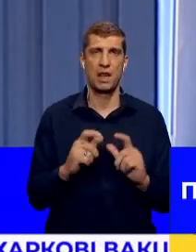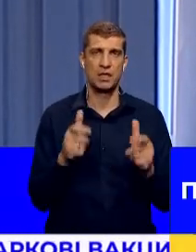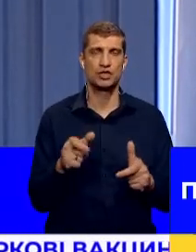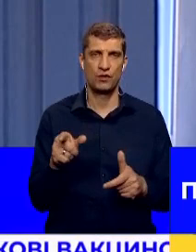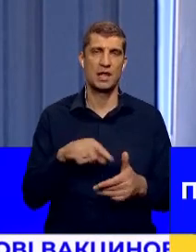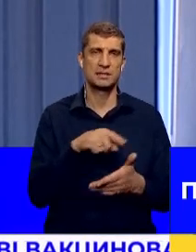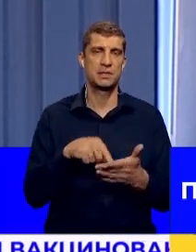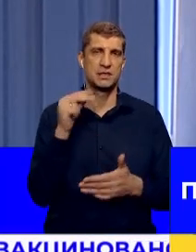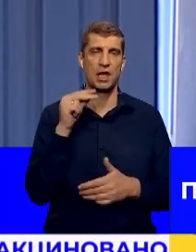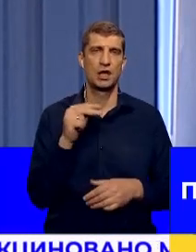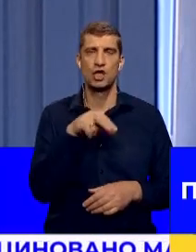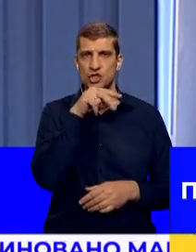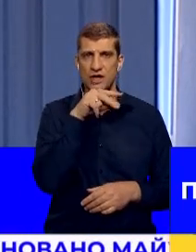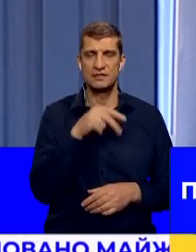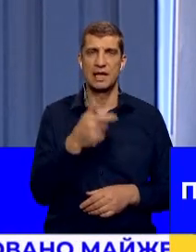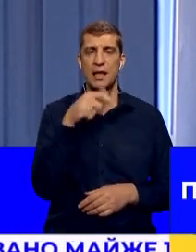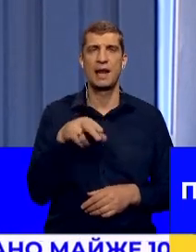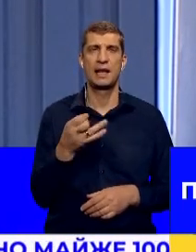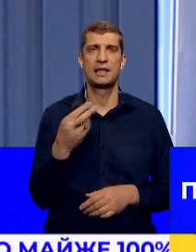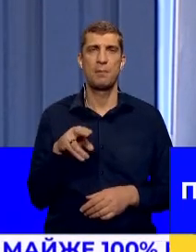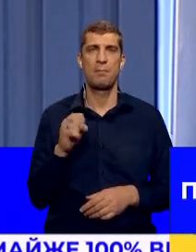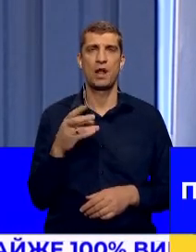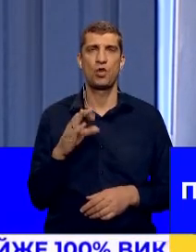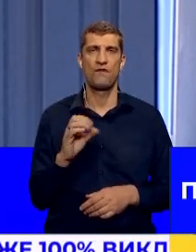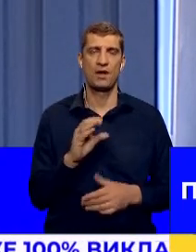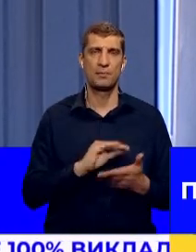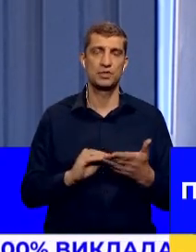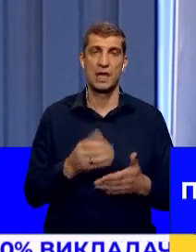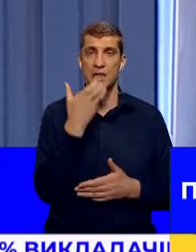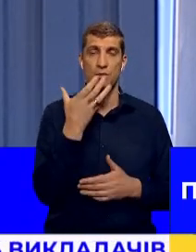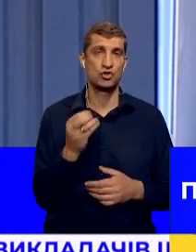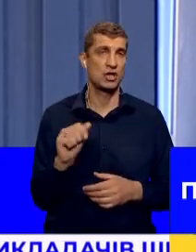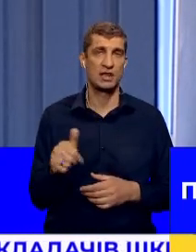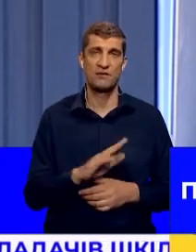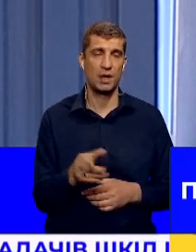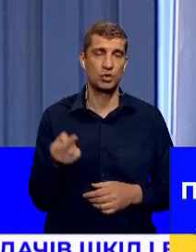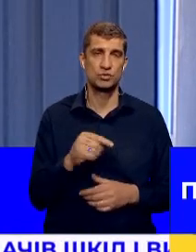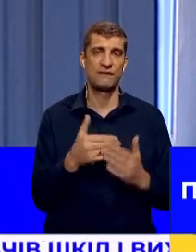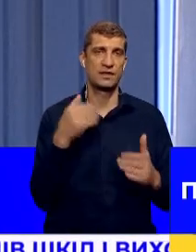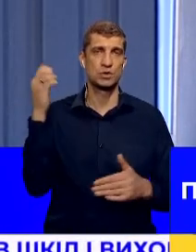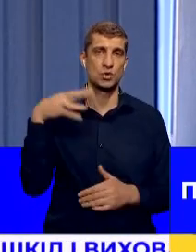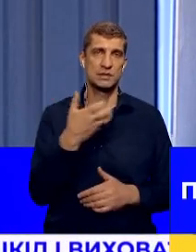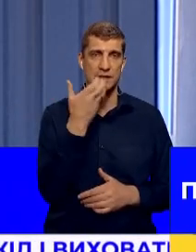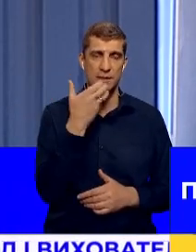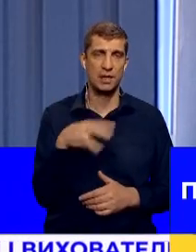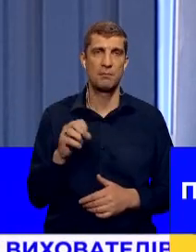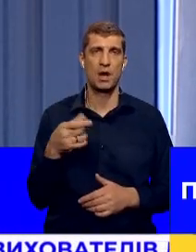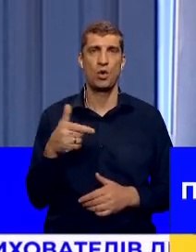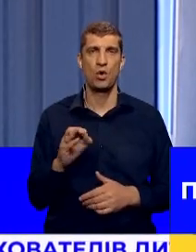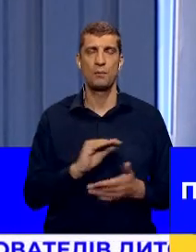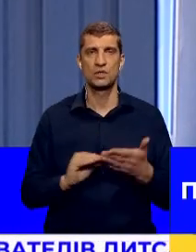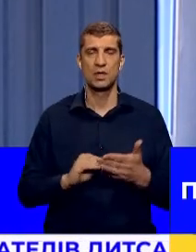міста Чернівці. Лідія Панова пише, що тепло ще не вмикали, тому що від сонця тепло. Марго